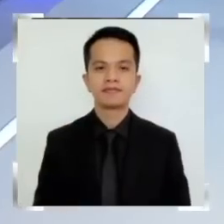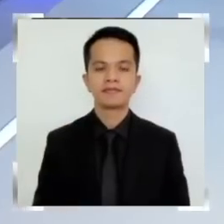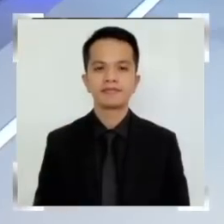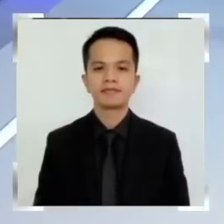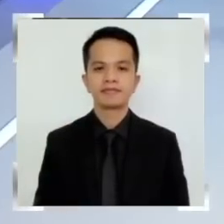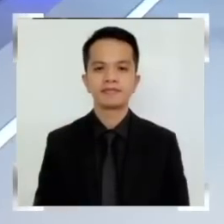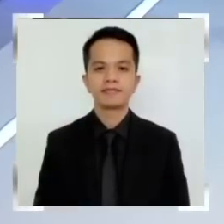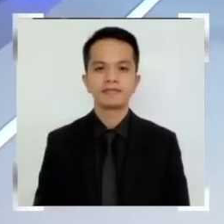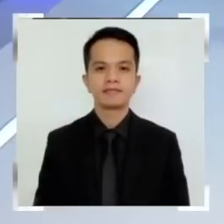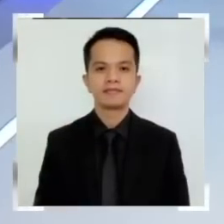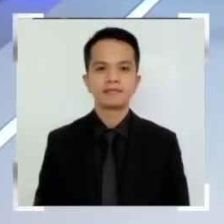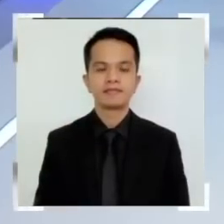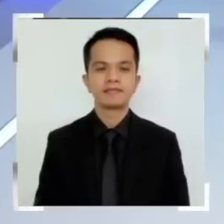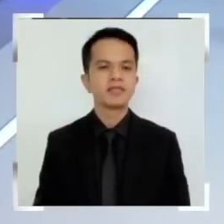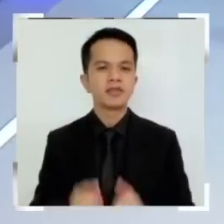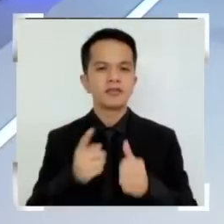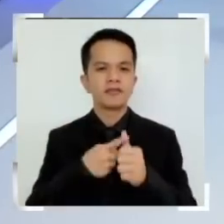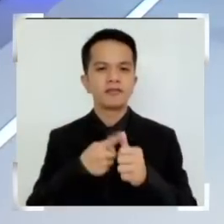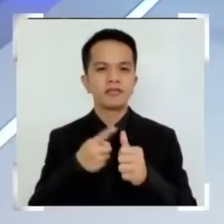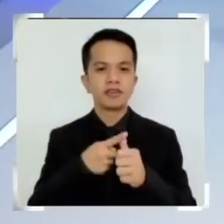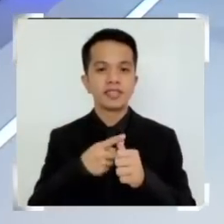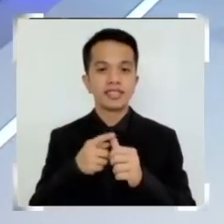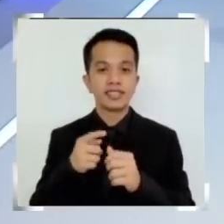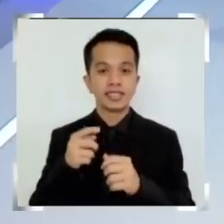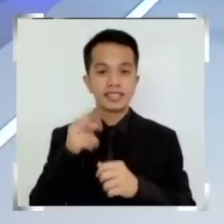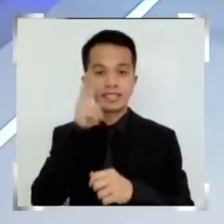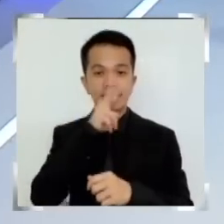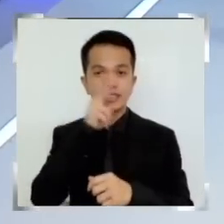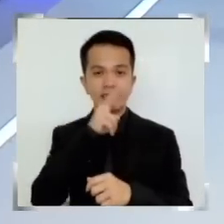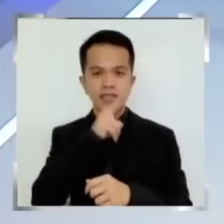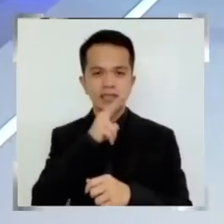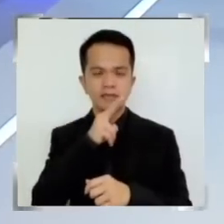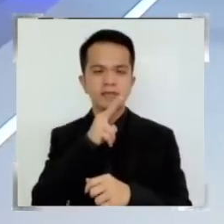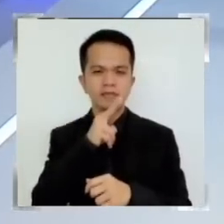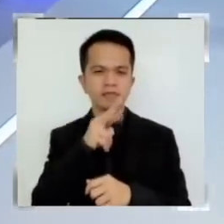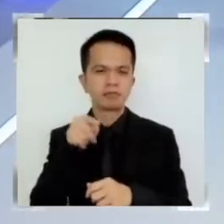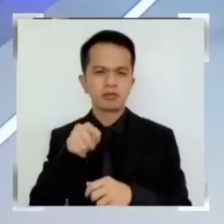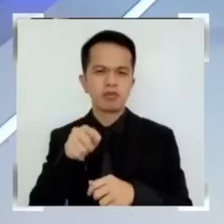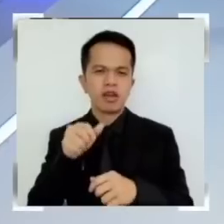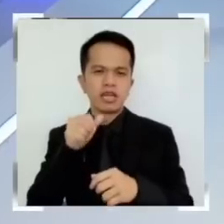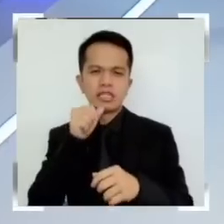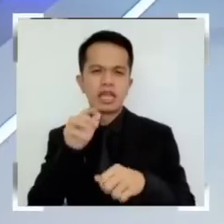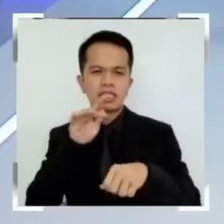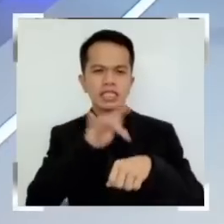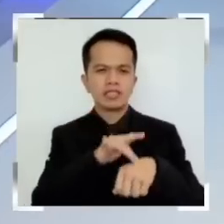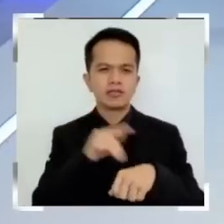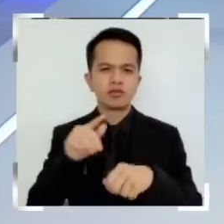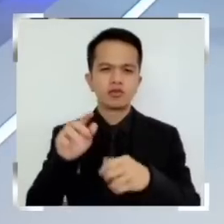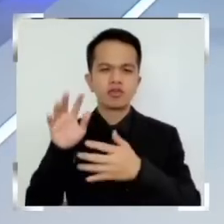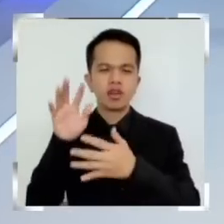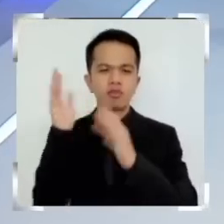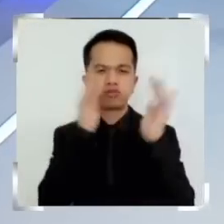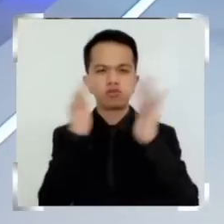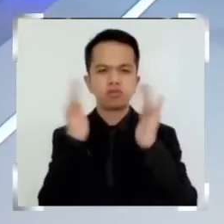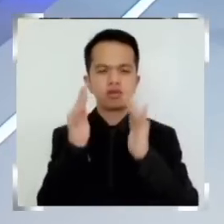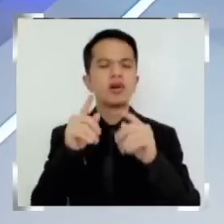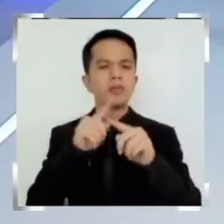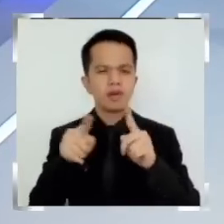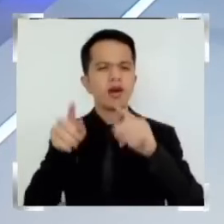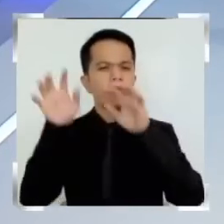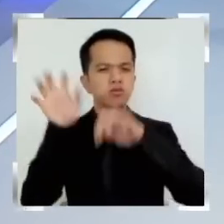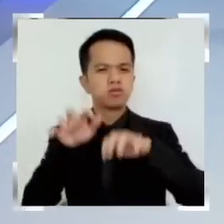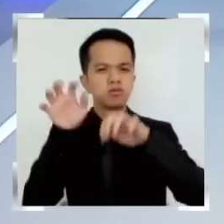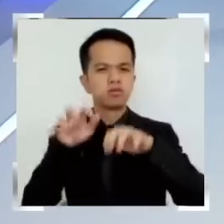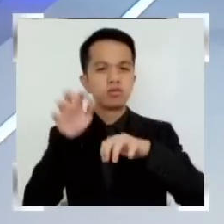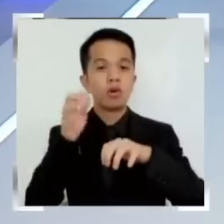Unahin po natin ang Visayas na bagamat hindi direktang tatamaan ng bagyo, ay kasama sa posibleng ulanin dahil sa hahatakin itong